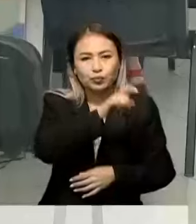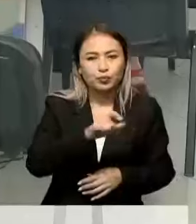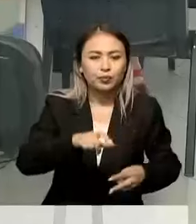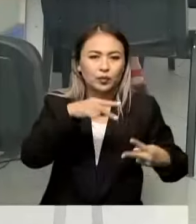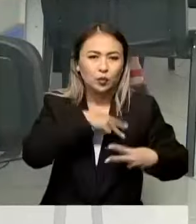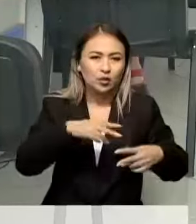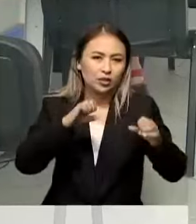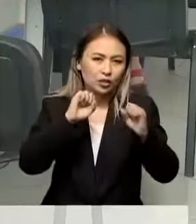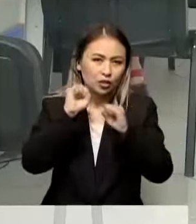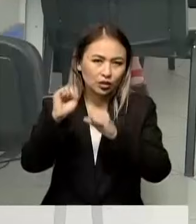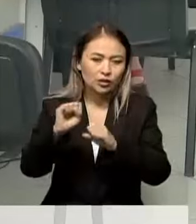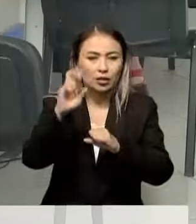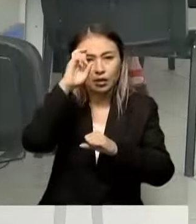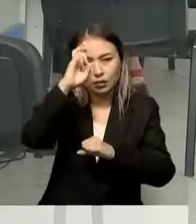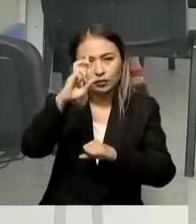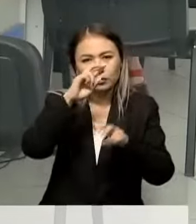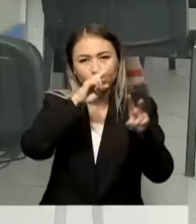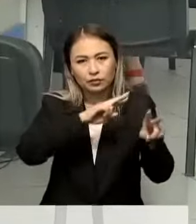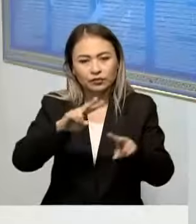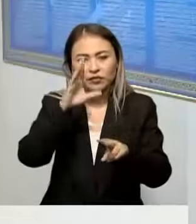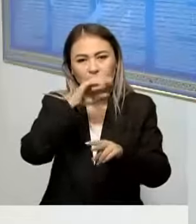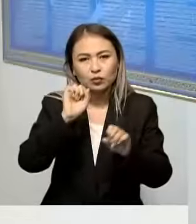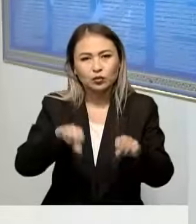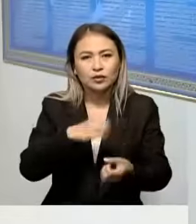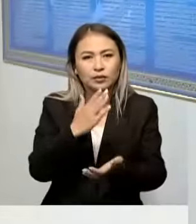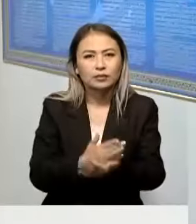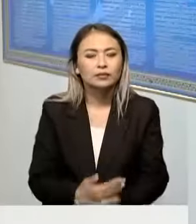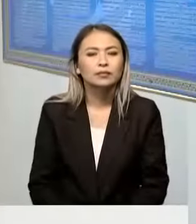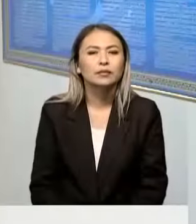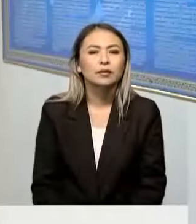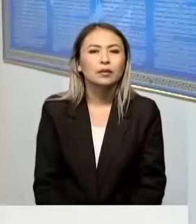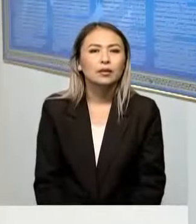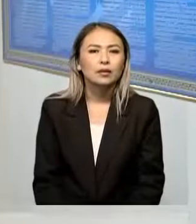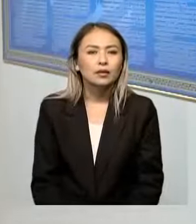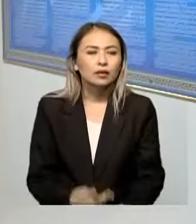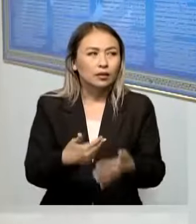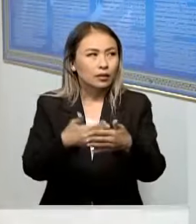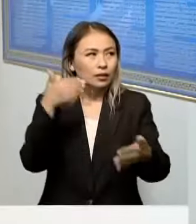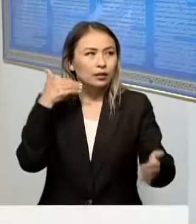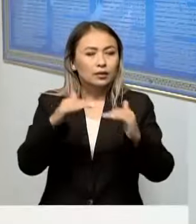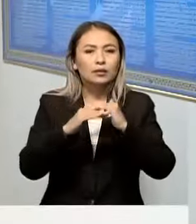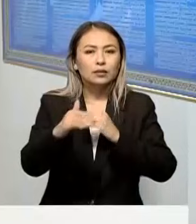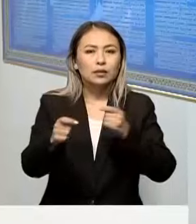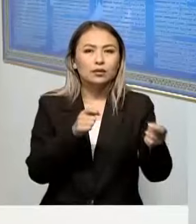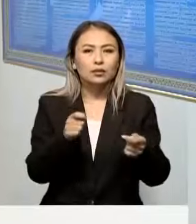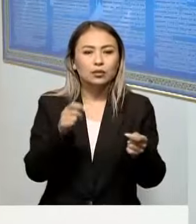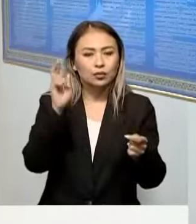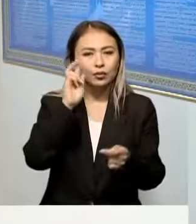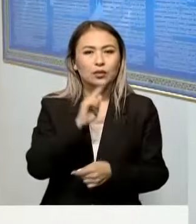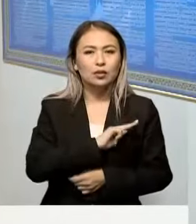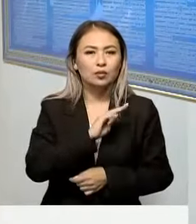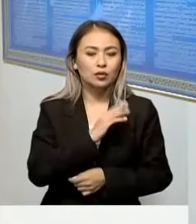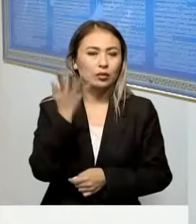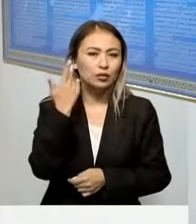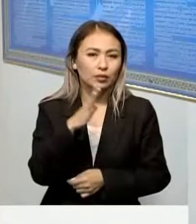құқықтарын қорғауға мемлекеттік бақылауды күшейтуге мүмкіндік береді. Бұрын біз енді жергілікті атқарушы органға бағынышты